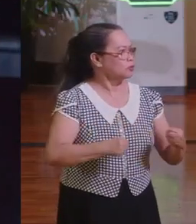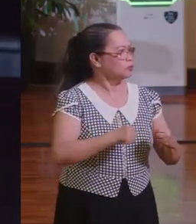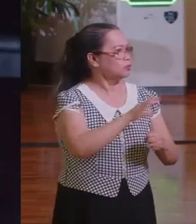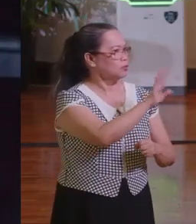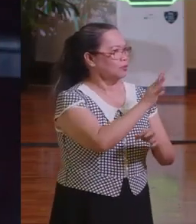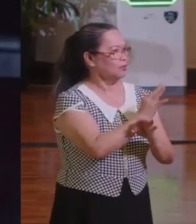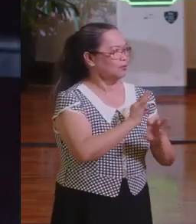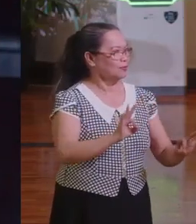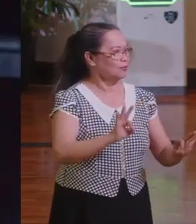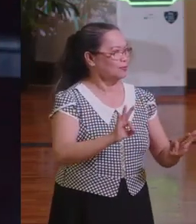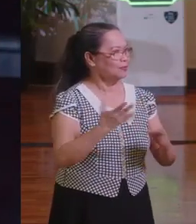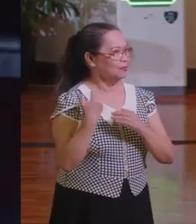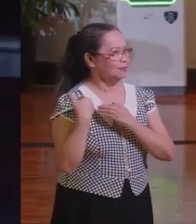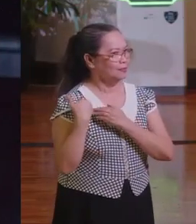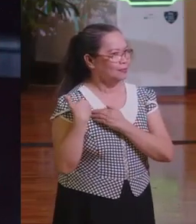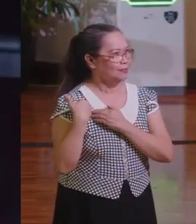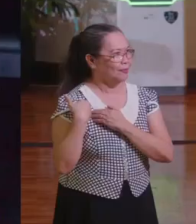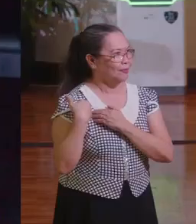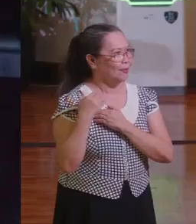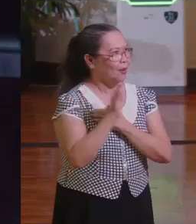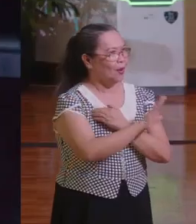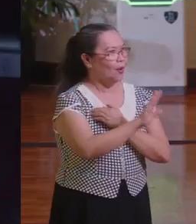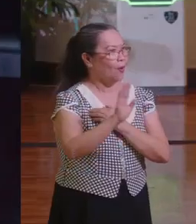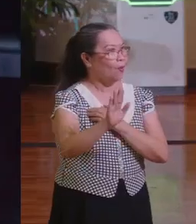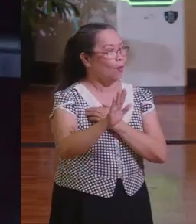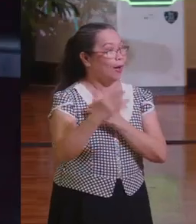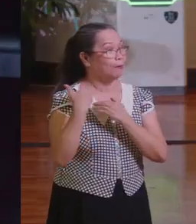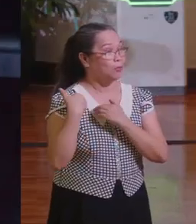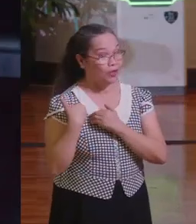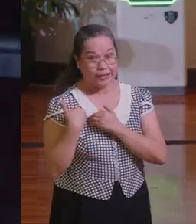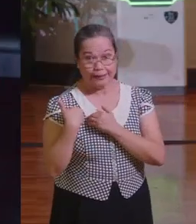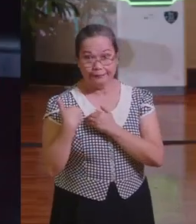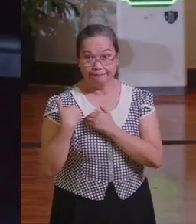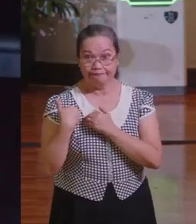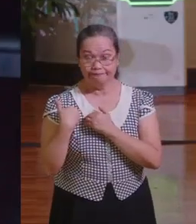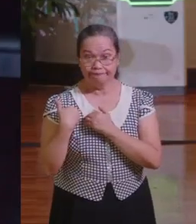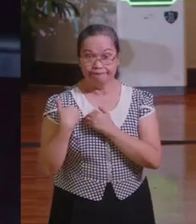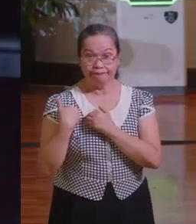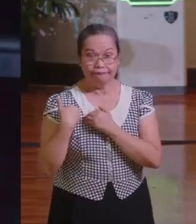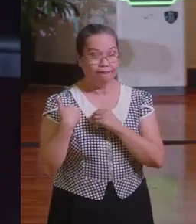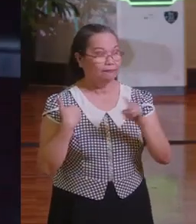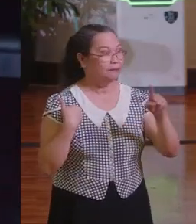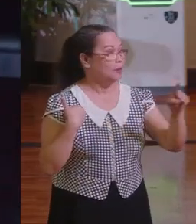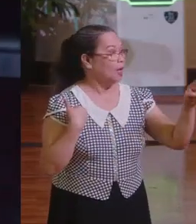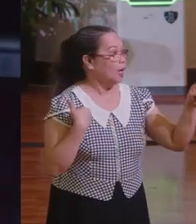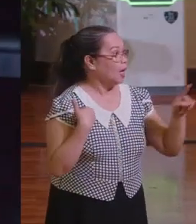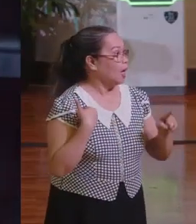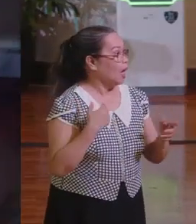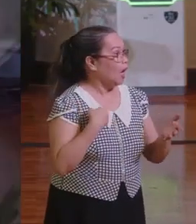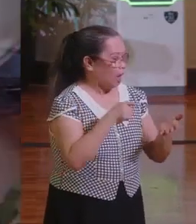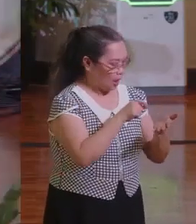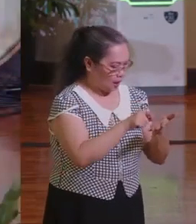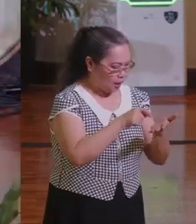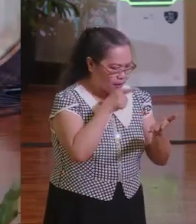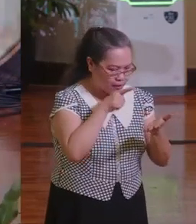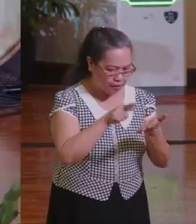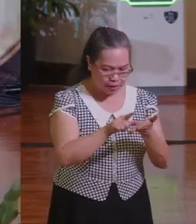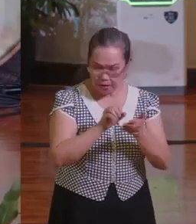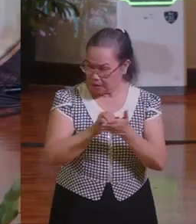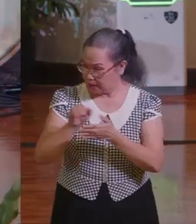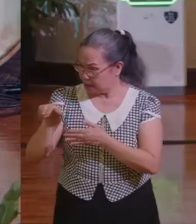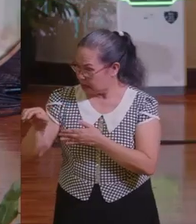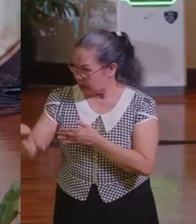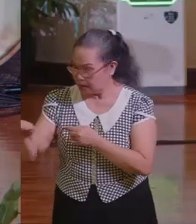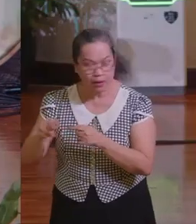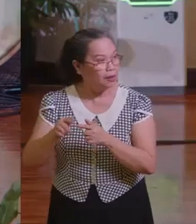pinamagatan nating bearing one another's burdens. Sa sulat po na ito, madiin na